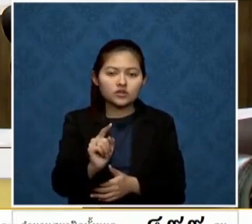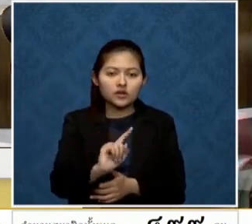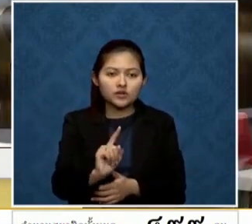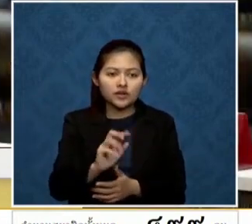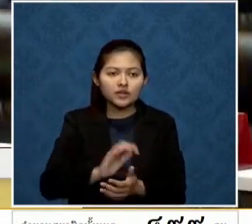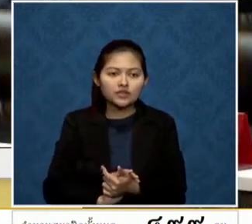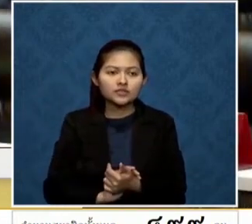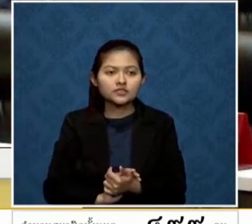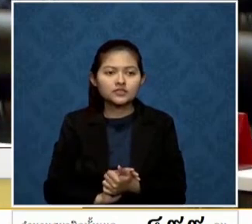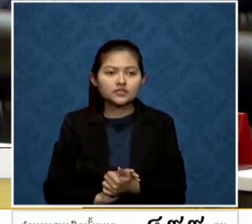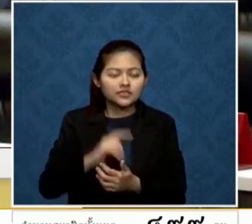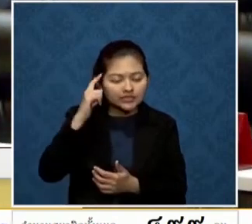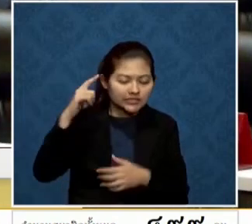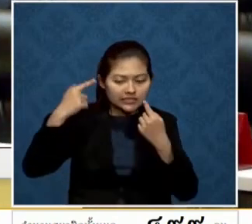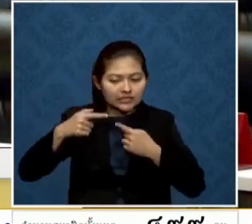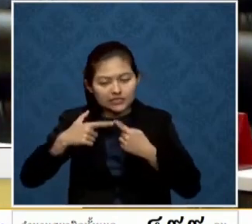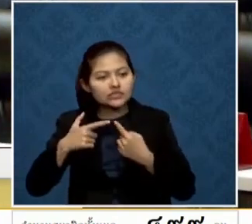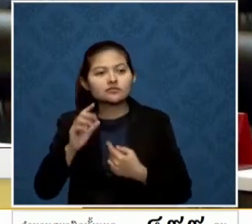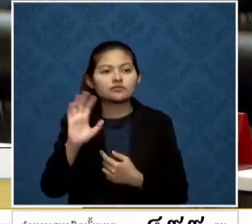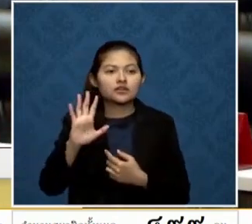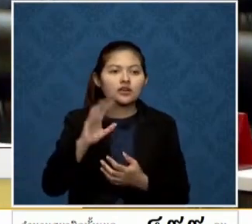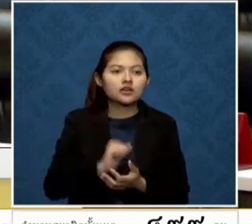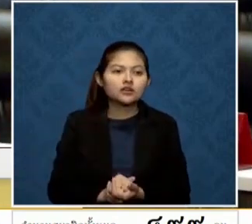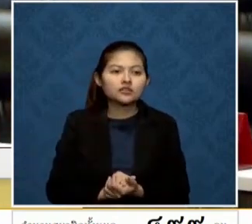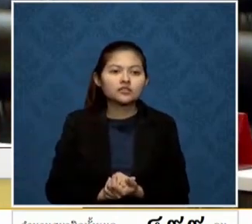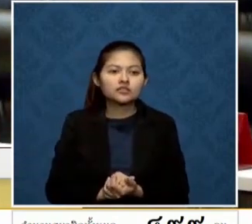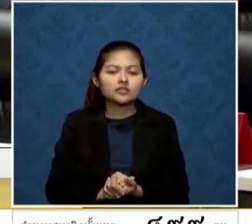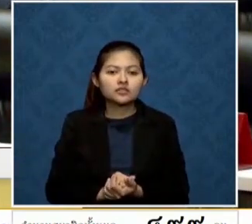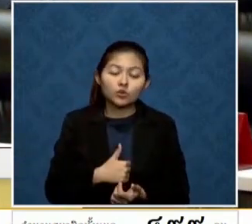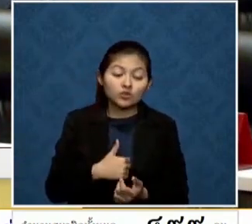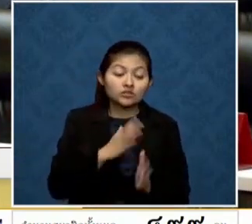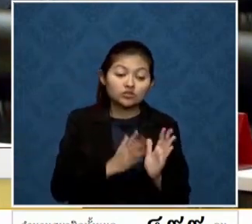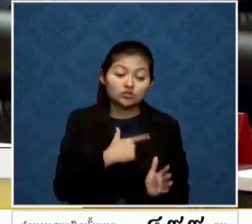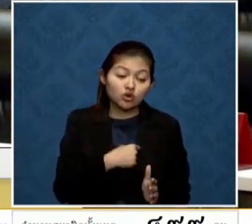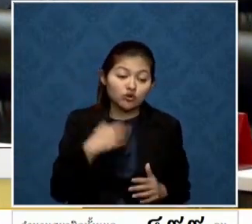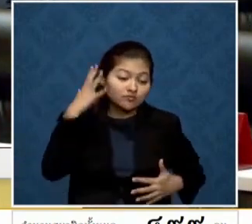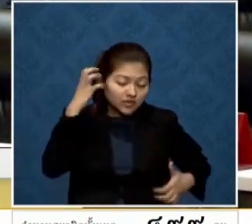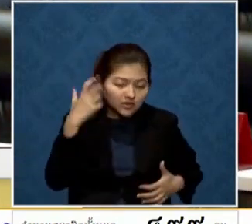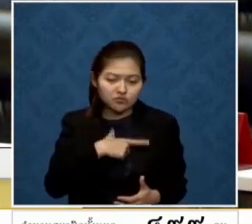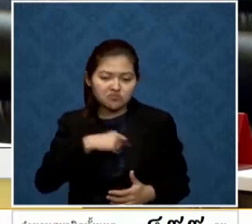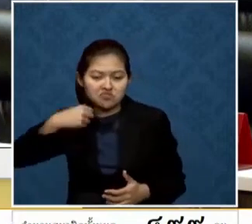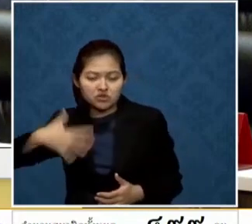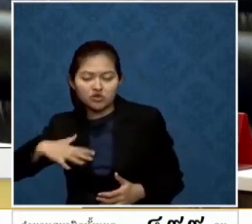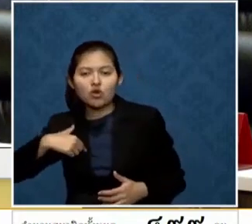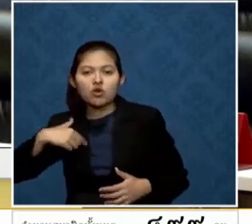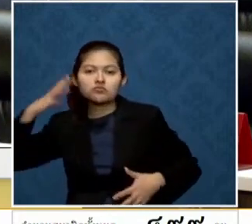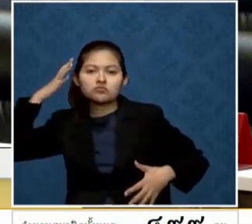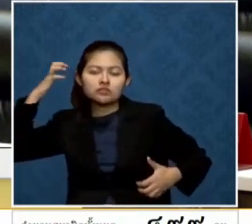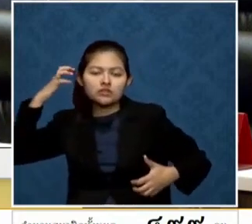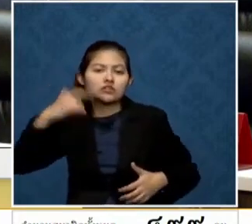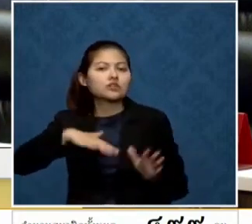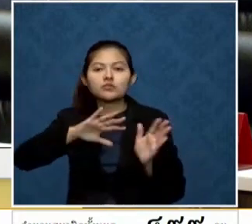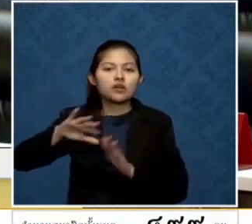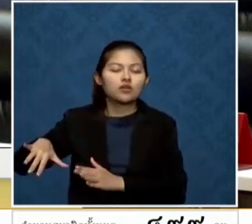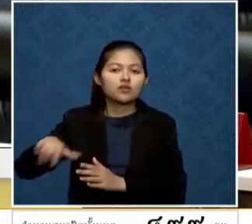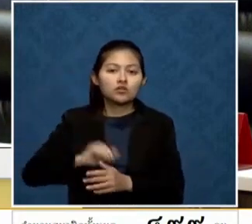ว่าสร้างความขุ่นเคืองกันนะครับไม่ว่าจะเป็นระหว่างคนที่ชอบลิงกับคนที่ไม่ชอบลิงหรืออะไรก็แล้วแต่เราข้ามประเด็นนั้นไปเลยตอนนี้